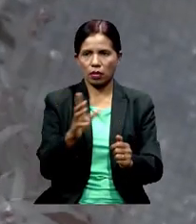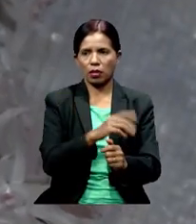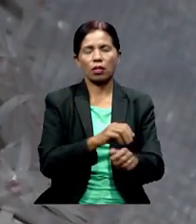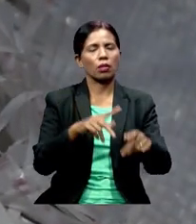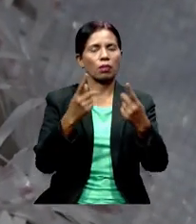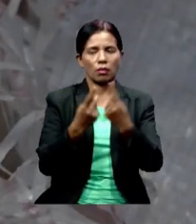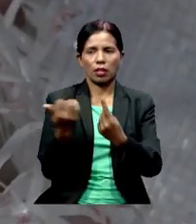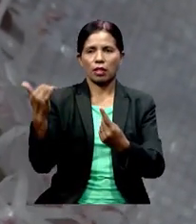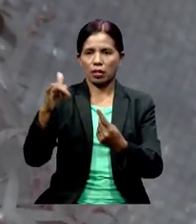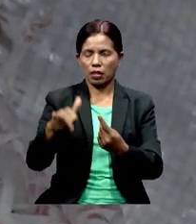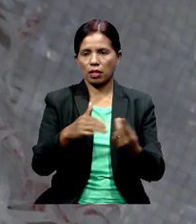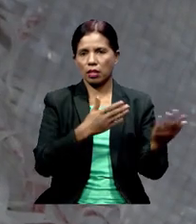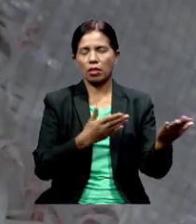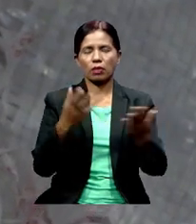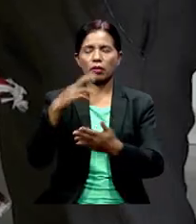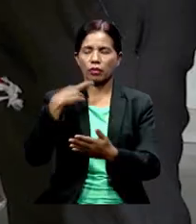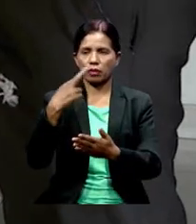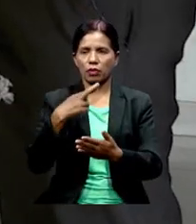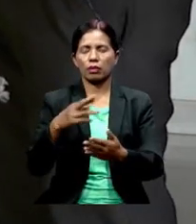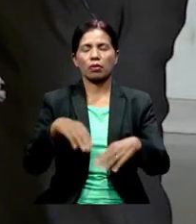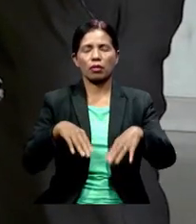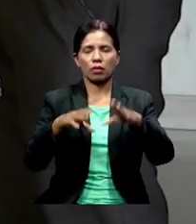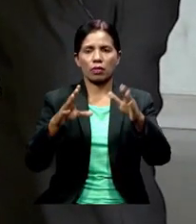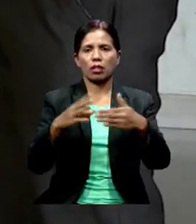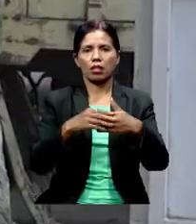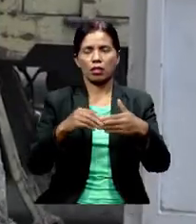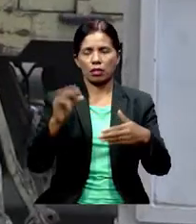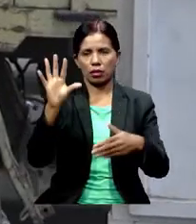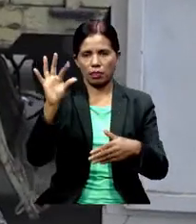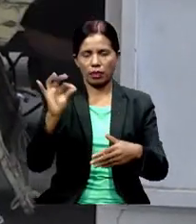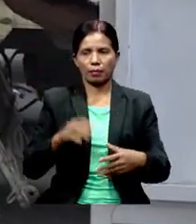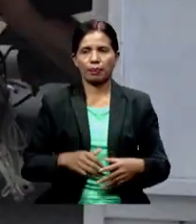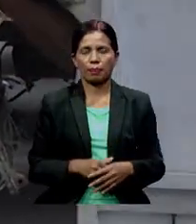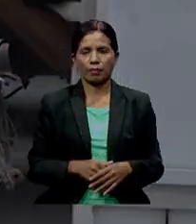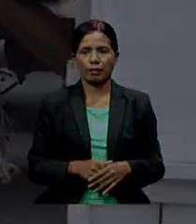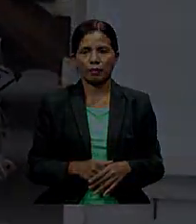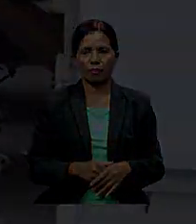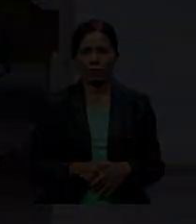empresa importadora sira fang o folin dólar sia. Equipa cobertura GMN.